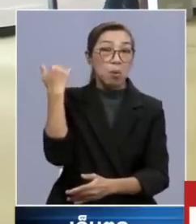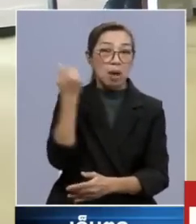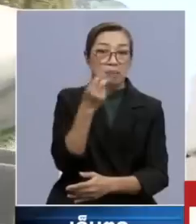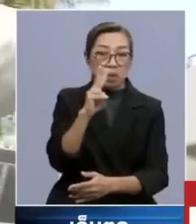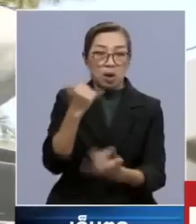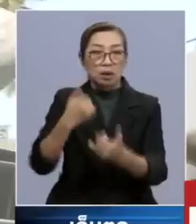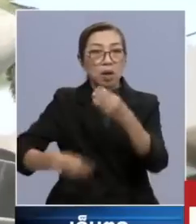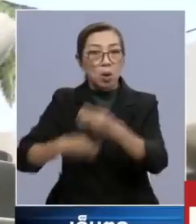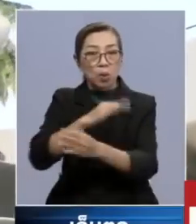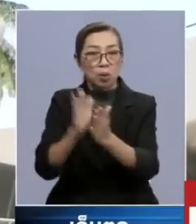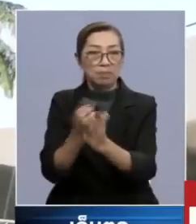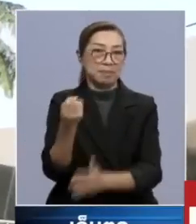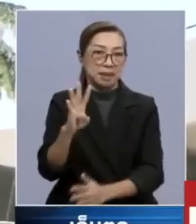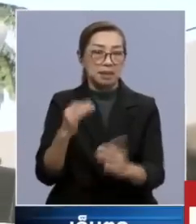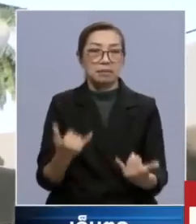ค่ะ